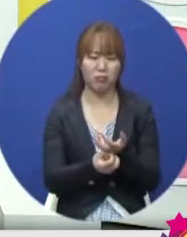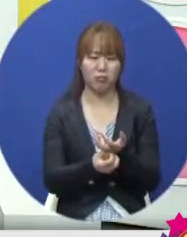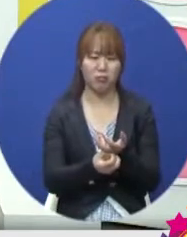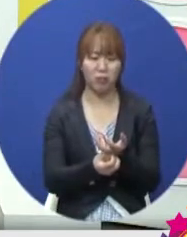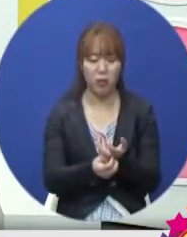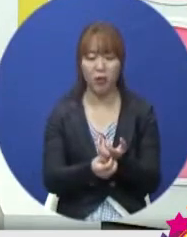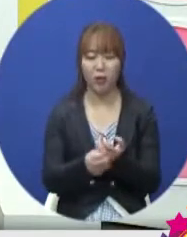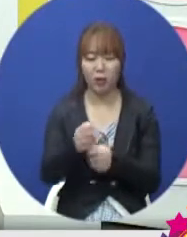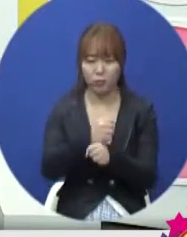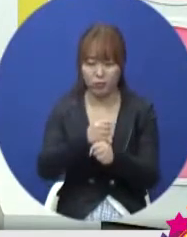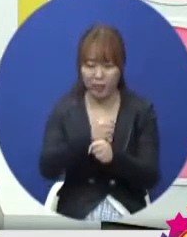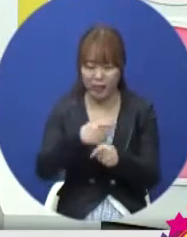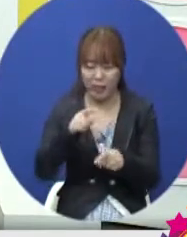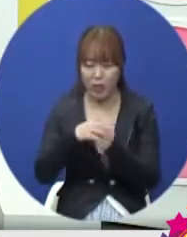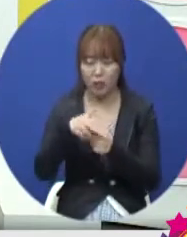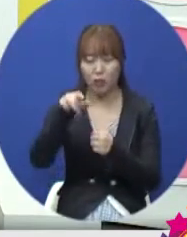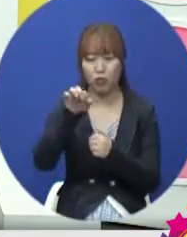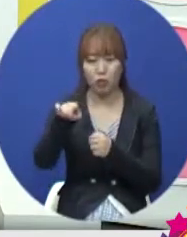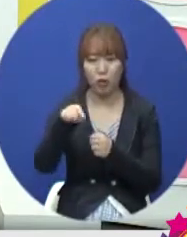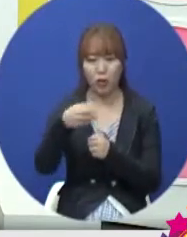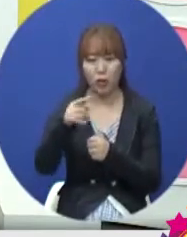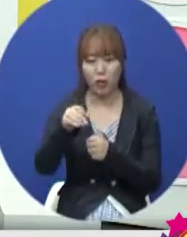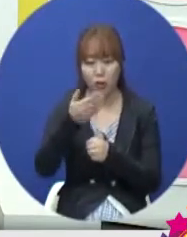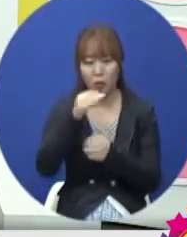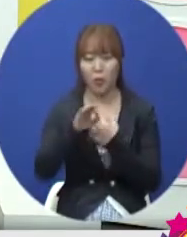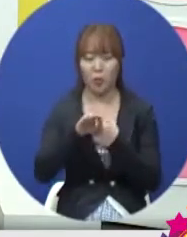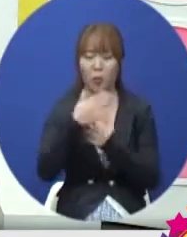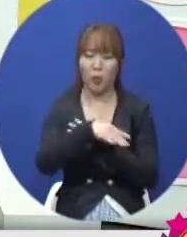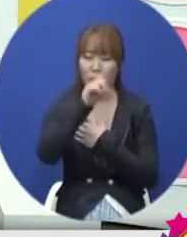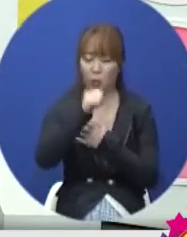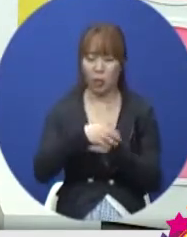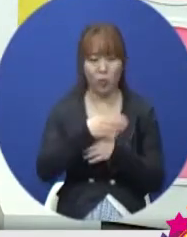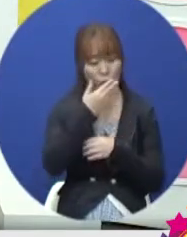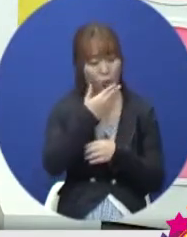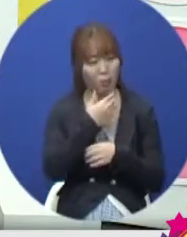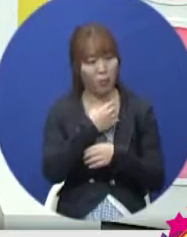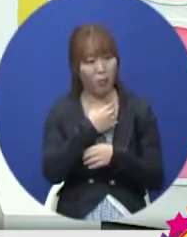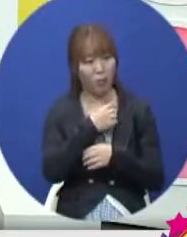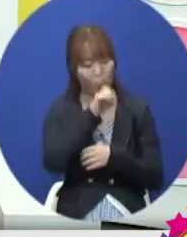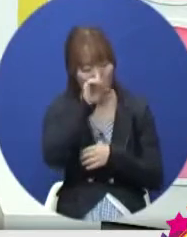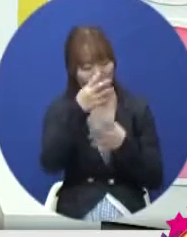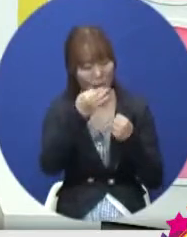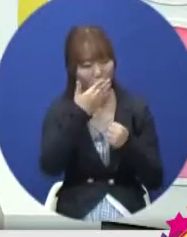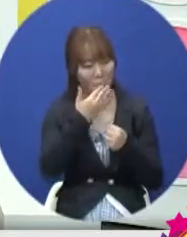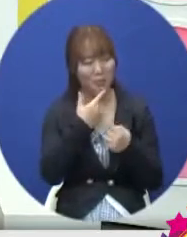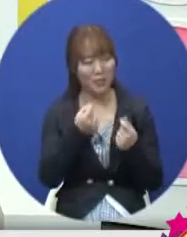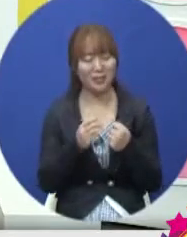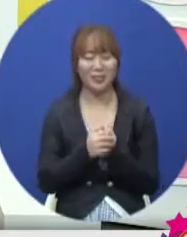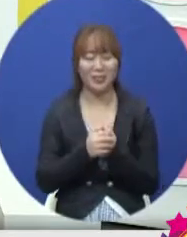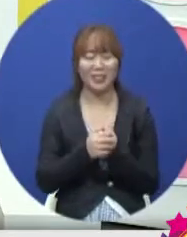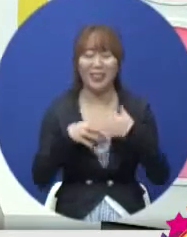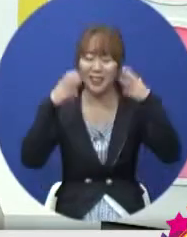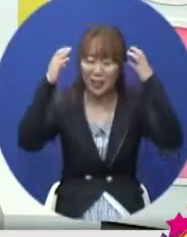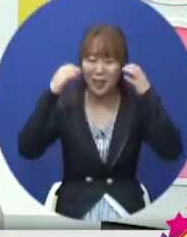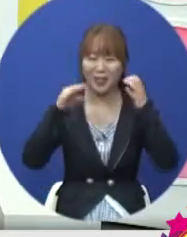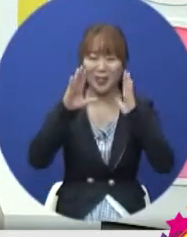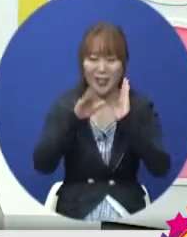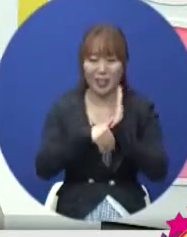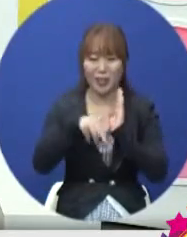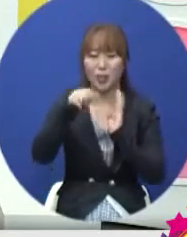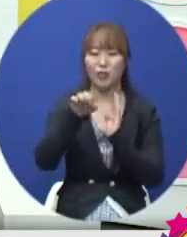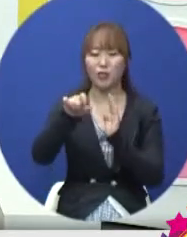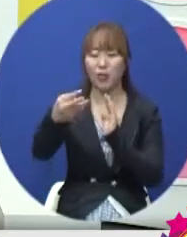추어탕으로 끓이면 여름에 또 보양식입니다. 좋은 건 혼자 다 드시고 다니는군요, 우리 선배 씨는. 네. 어머님 그렇죠? 네. 네.